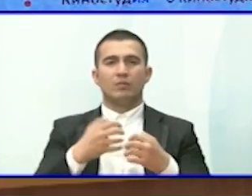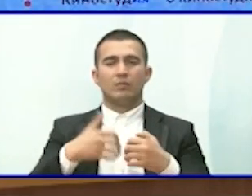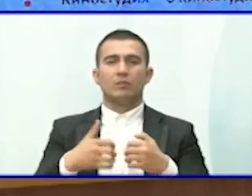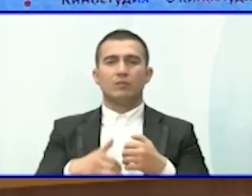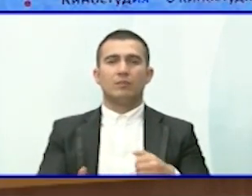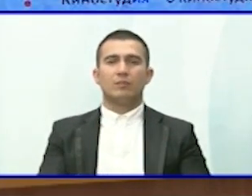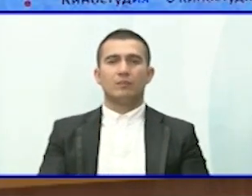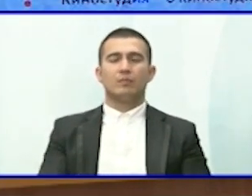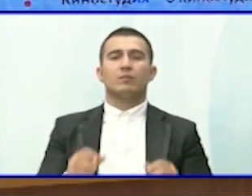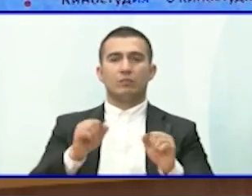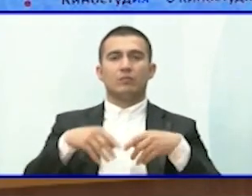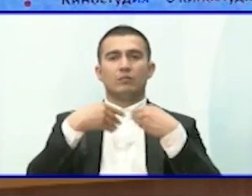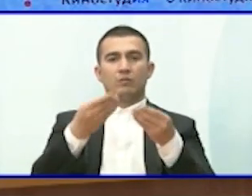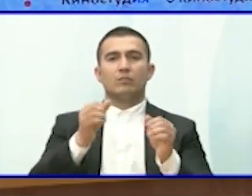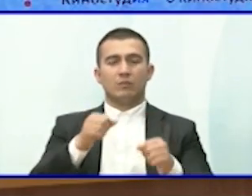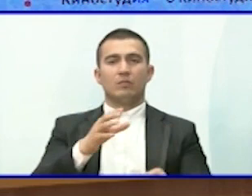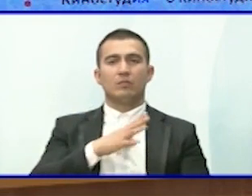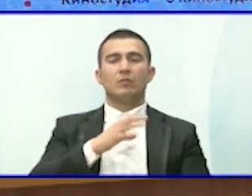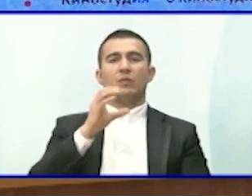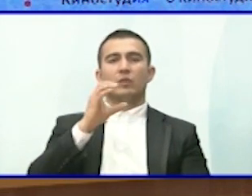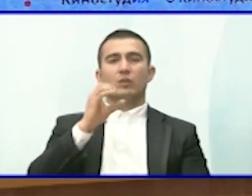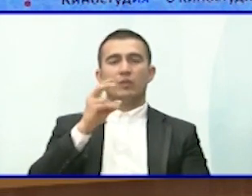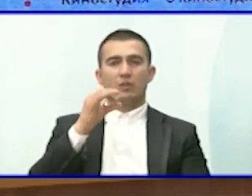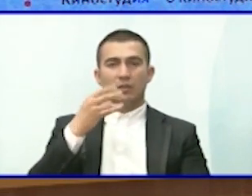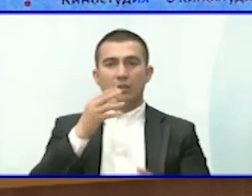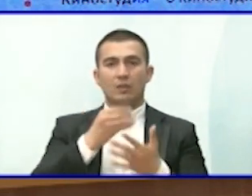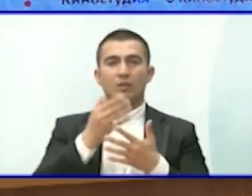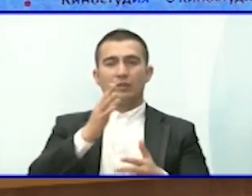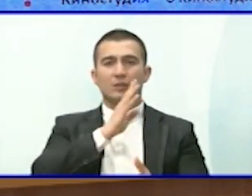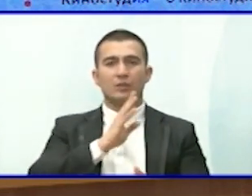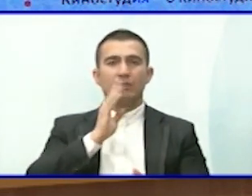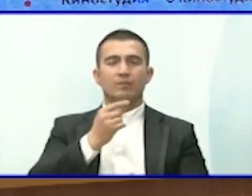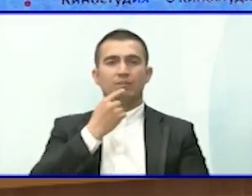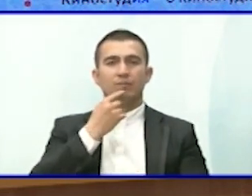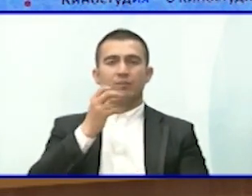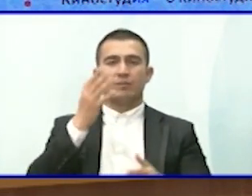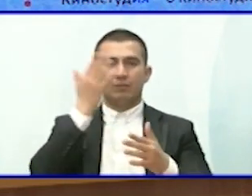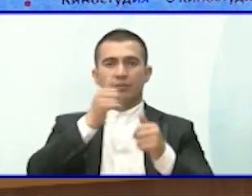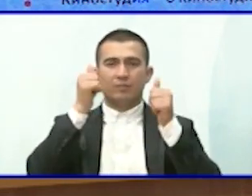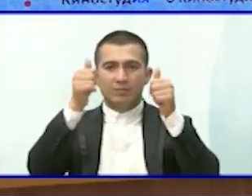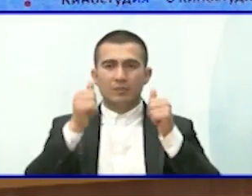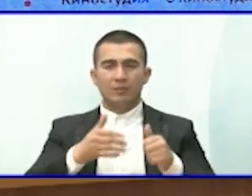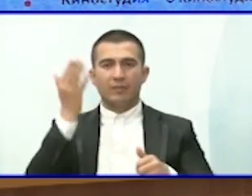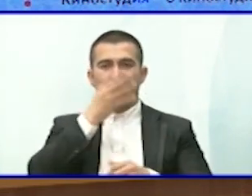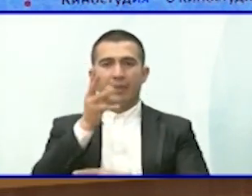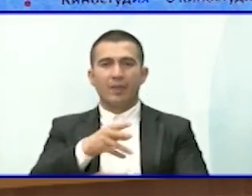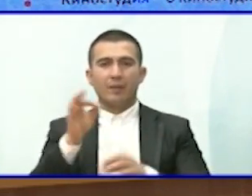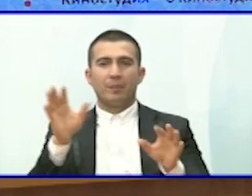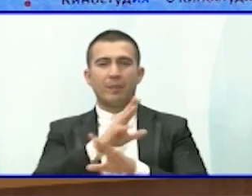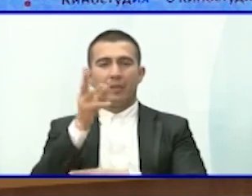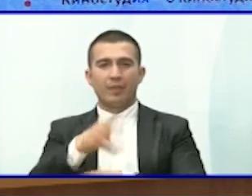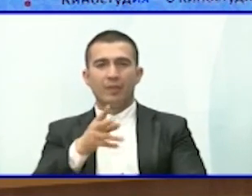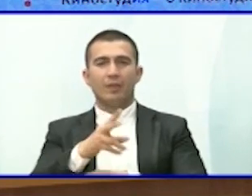далее существительное женского рода актриса кинокартина киностудия роль